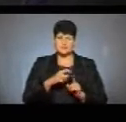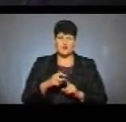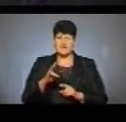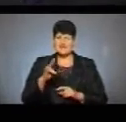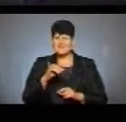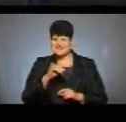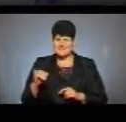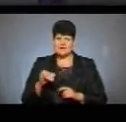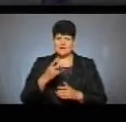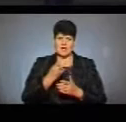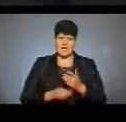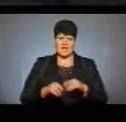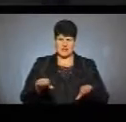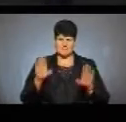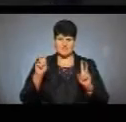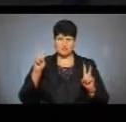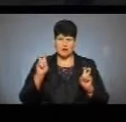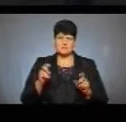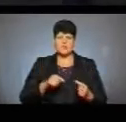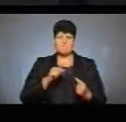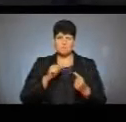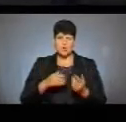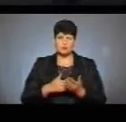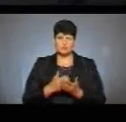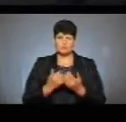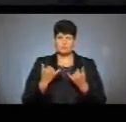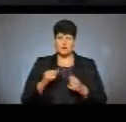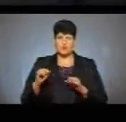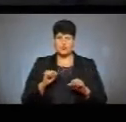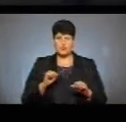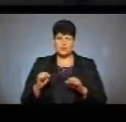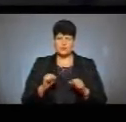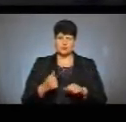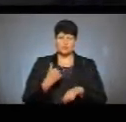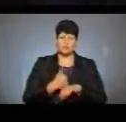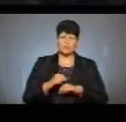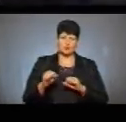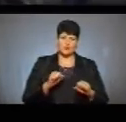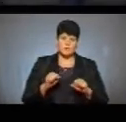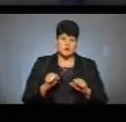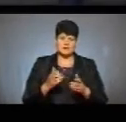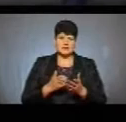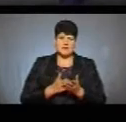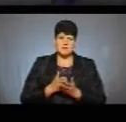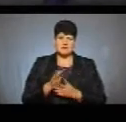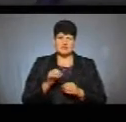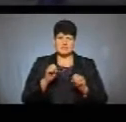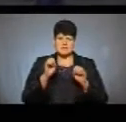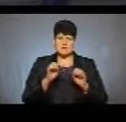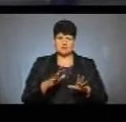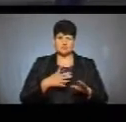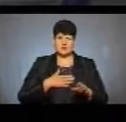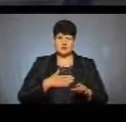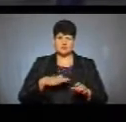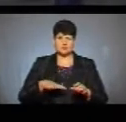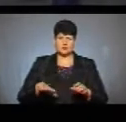капітуляції. Проти політики теперішнього уряду, теперішнього головнокомандувача, яка направлена на здачу наших